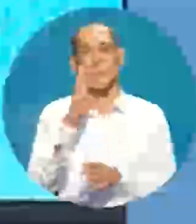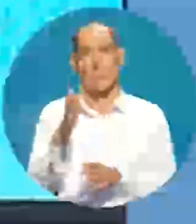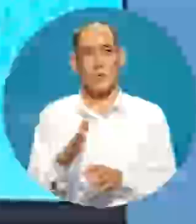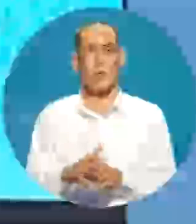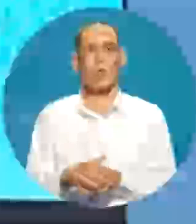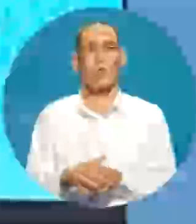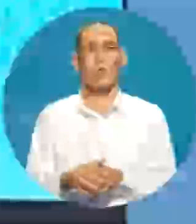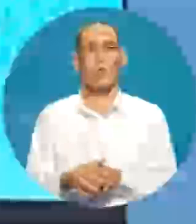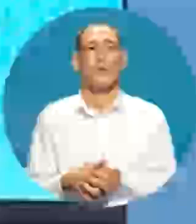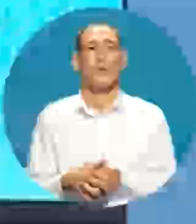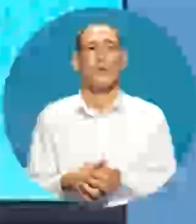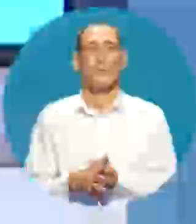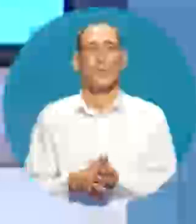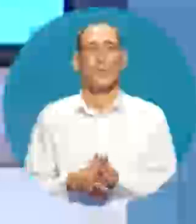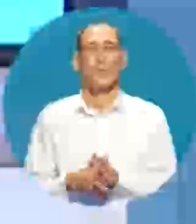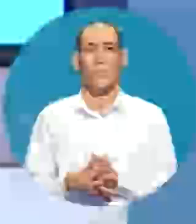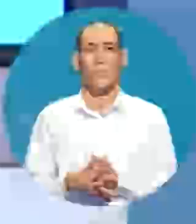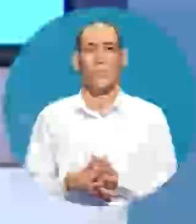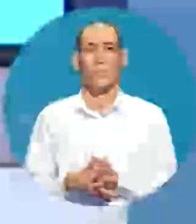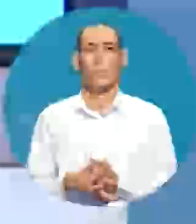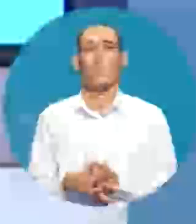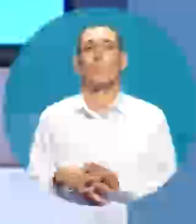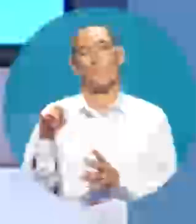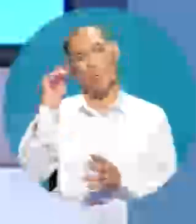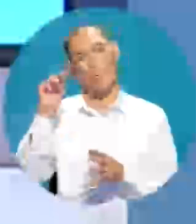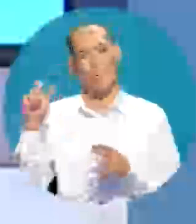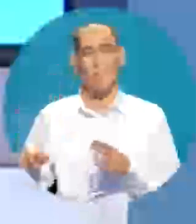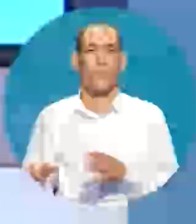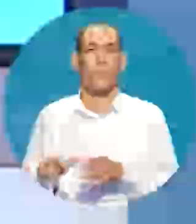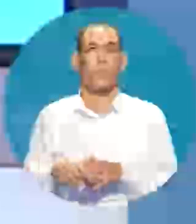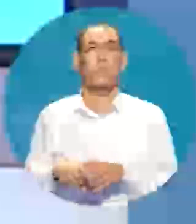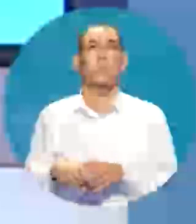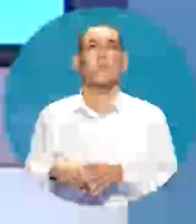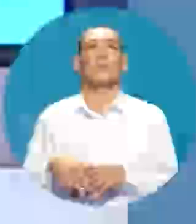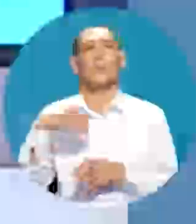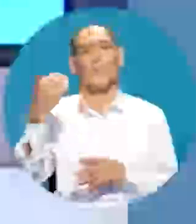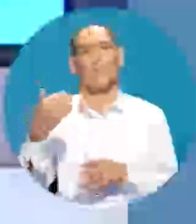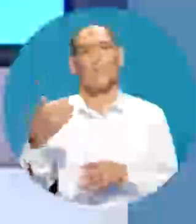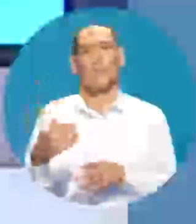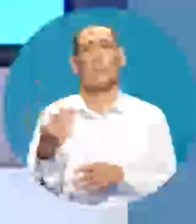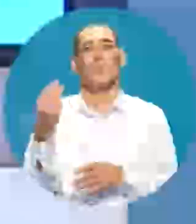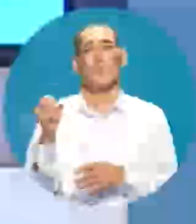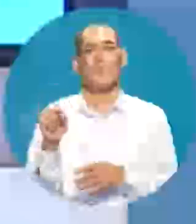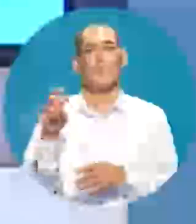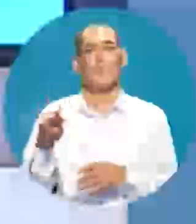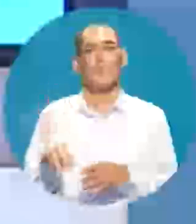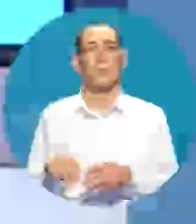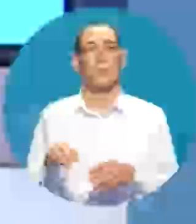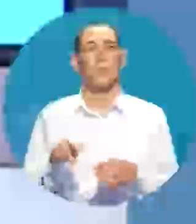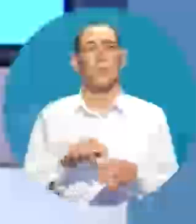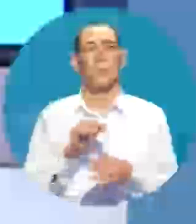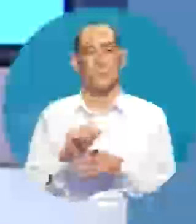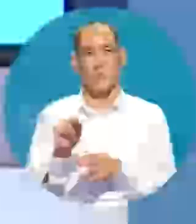jazudun yarımın orlağan bolamız. Endi oquşlar, sizlerge bir şamalap jazu usullarını üretkin kep